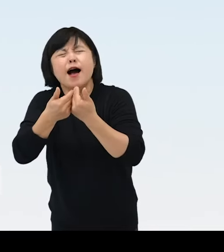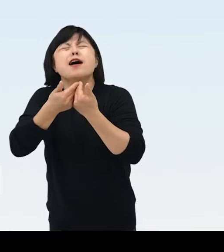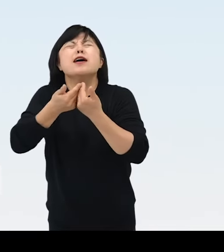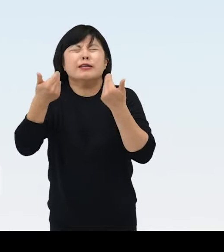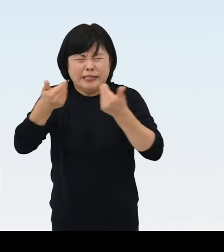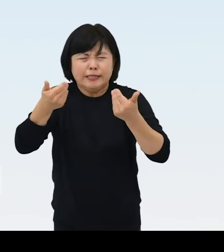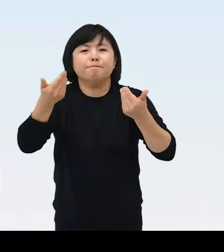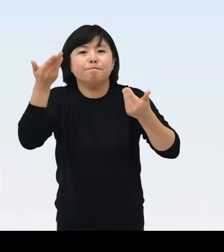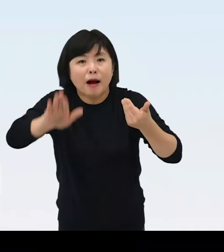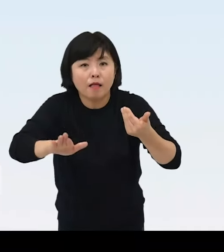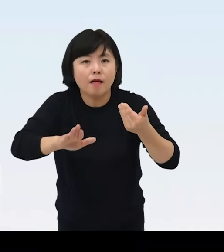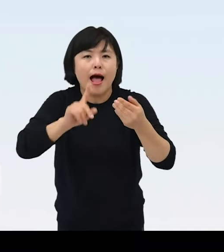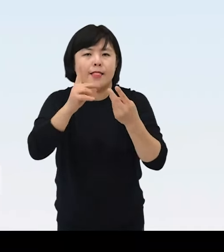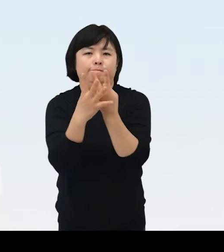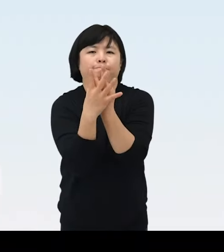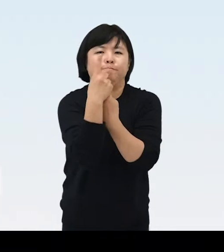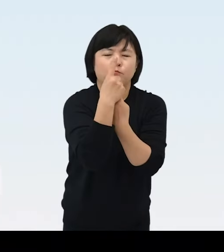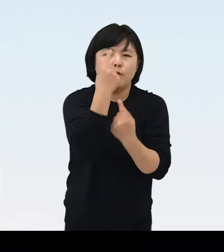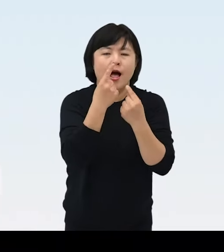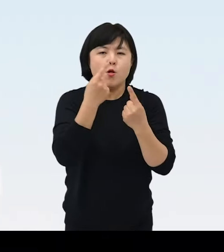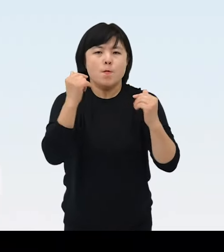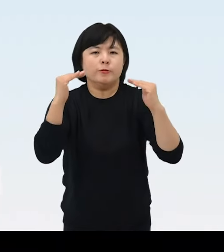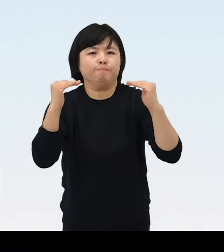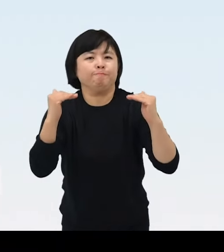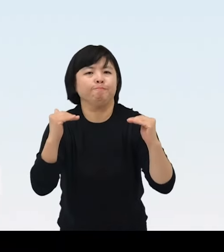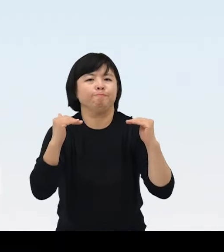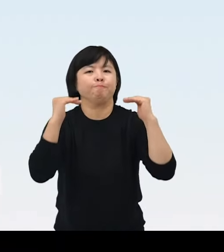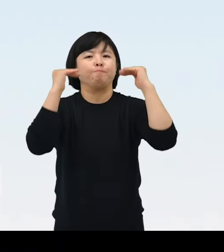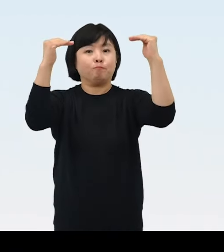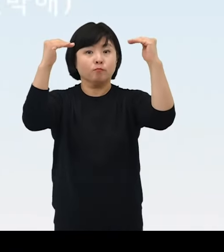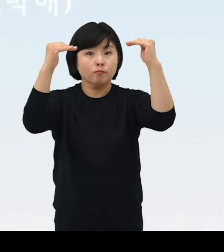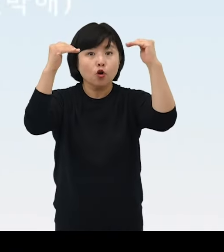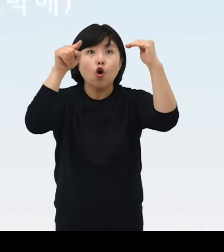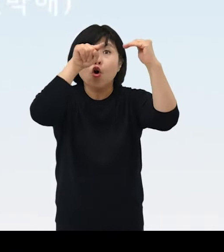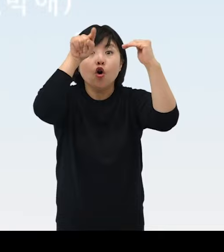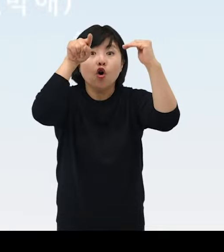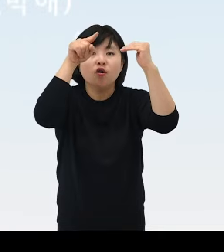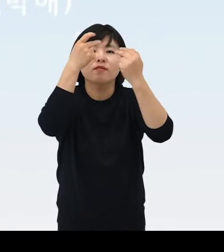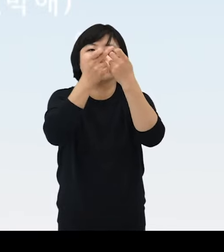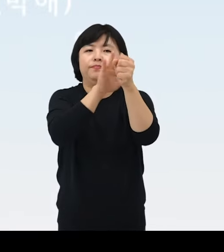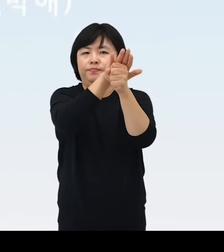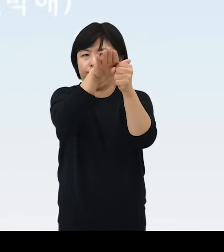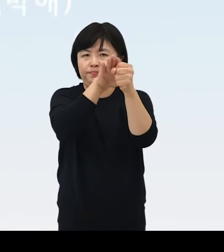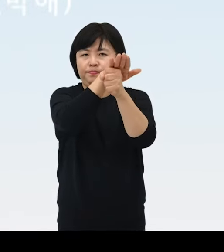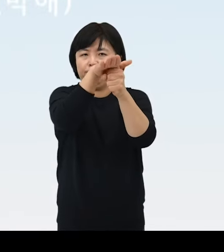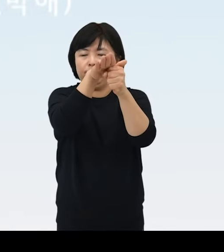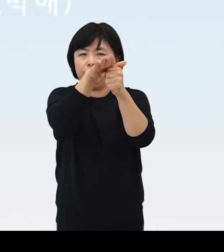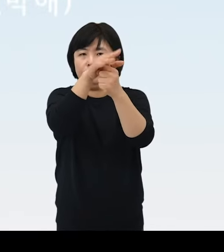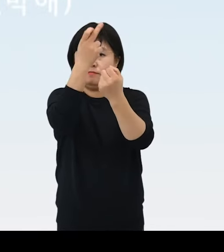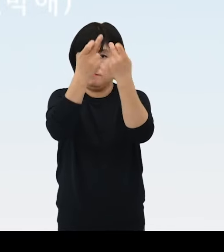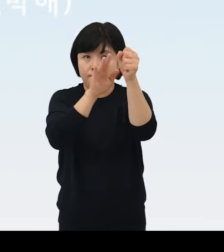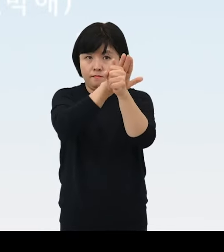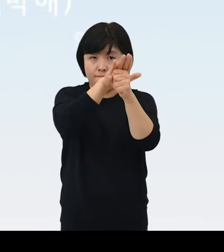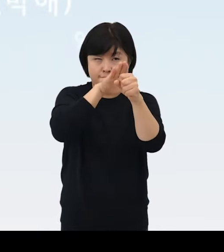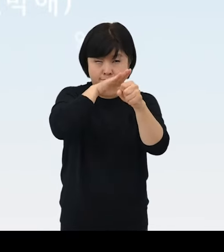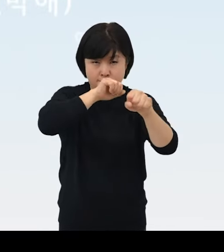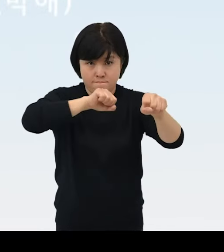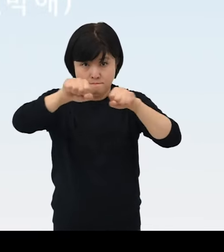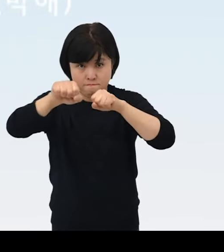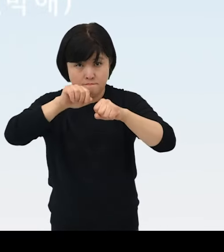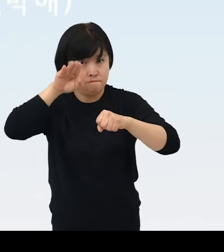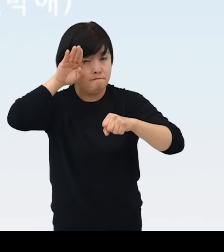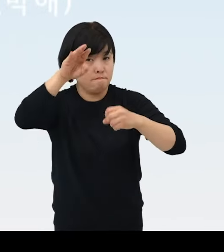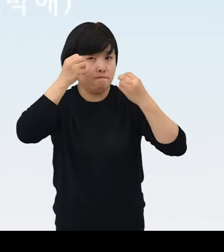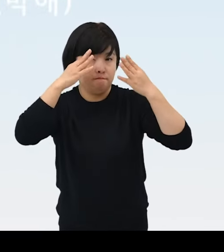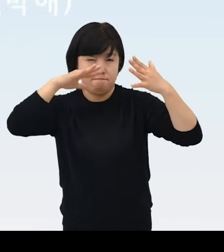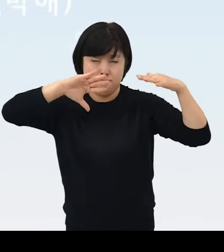가치지만 하나로 끌어안는 보다 높은 수준의 가치가 바로 형제다라고 하는 것이죠. 그래서 바로 이 형제를 실천하는